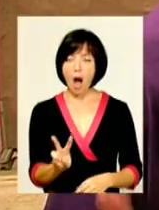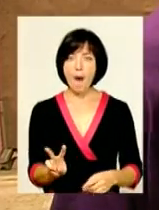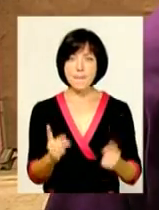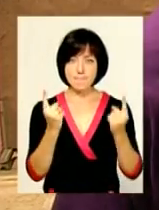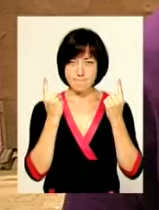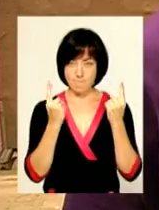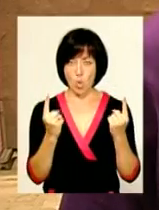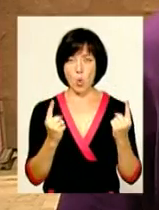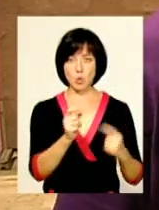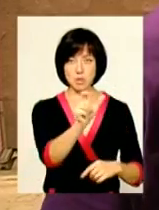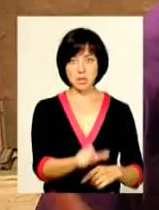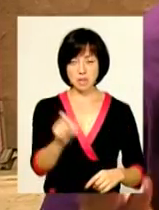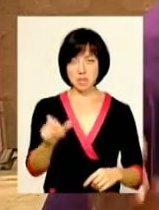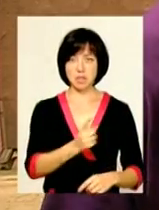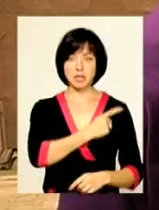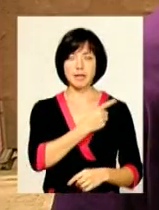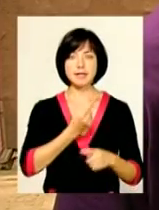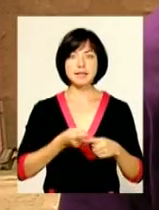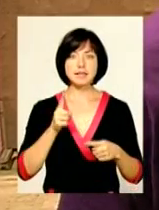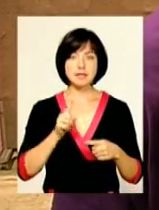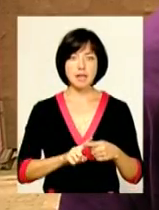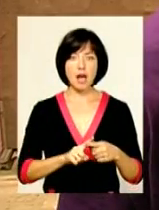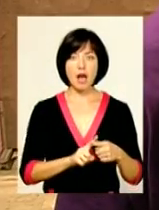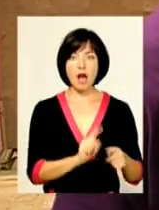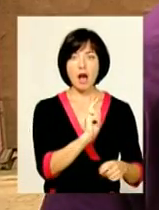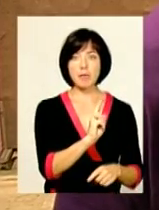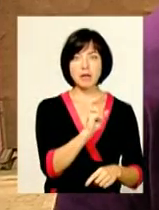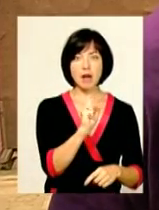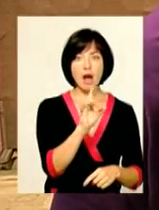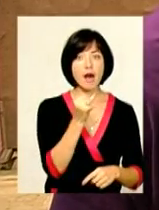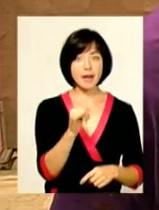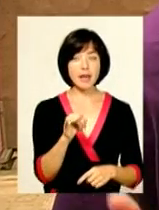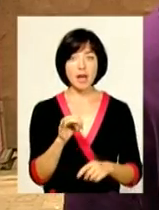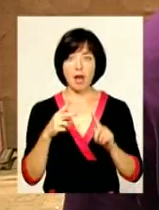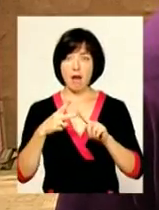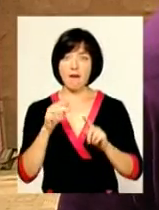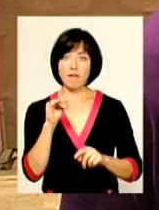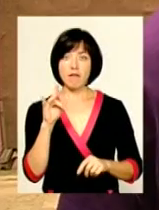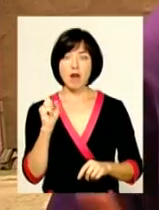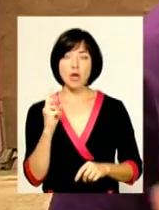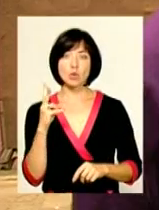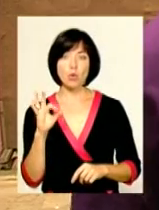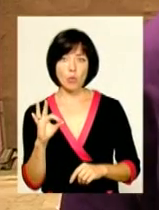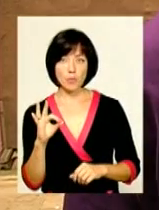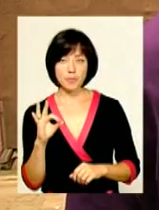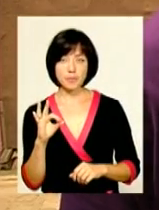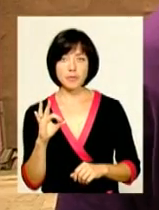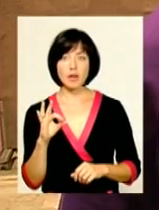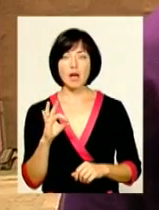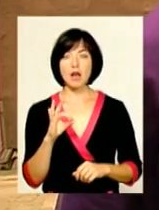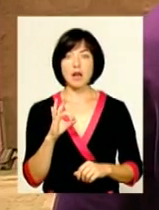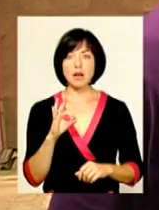два шикарних метра – це Карпенко Карий і Франко. От в Карпенка Карого Івана Яковича